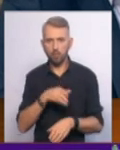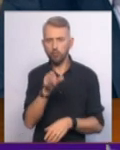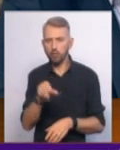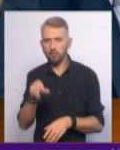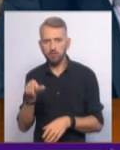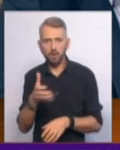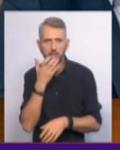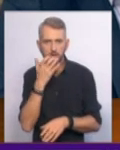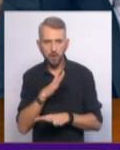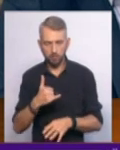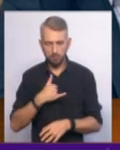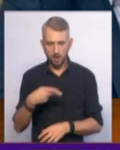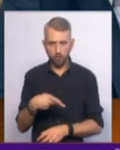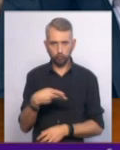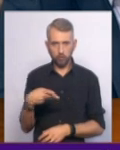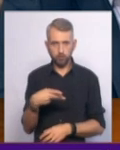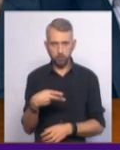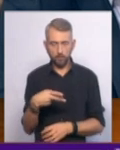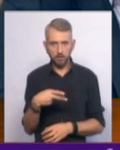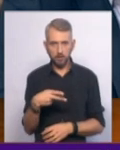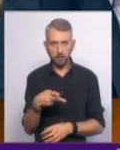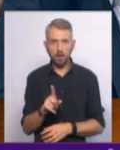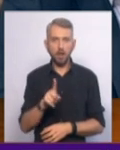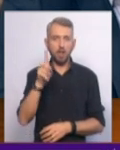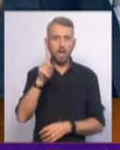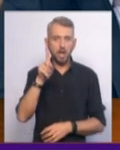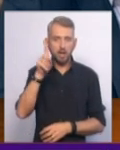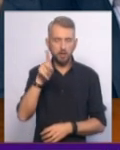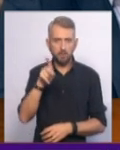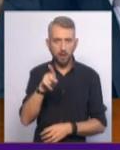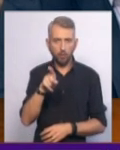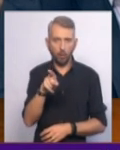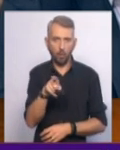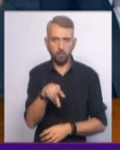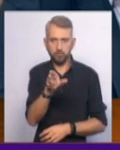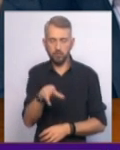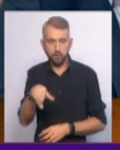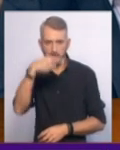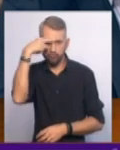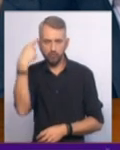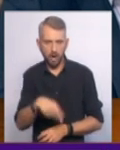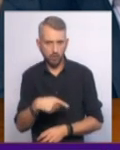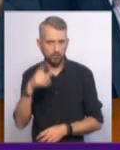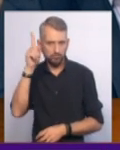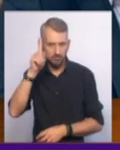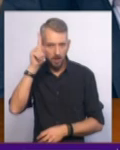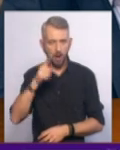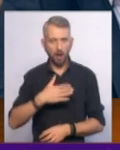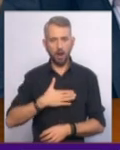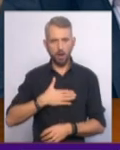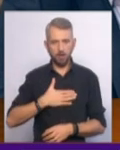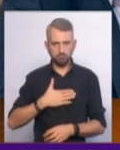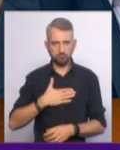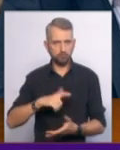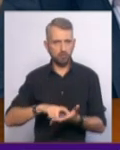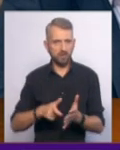прогріваються. У мене другий поверх, і зверху зриваються батареї від жарки. Дуже жарко їм. А в мене не доходить